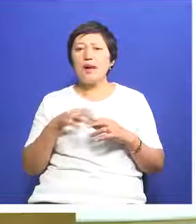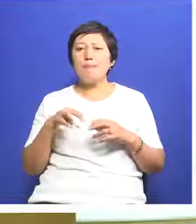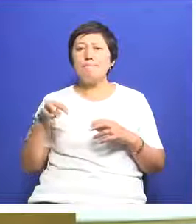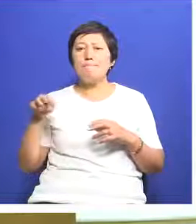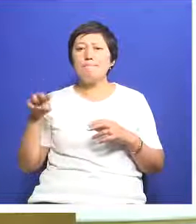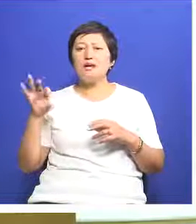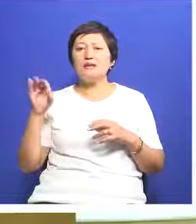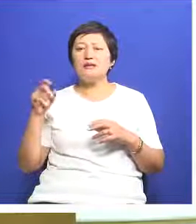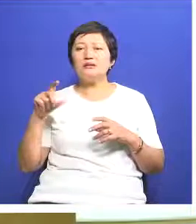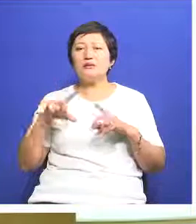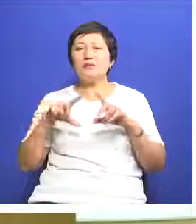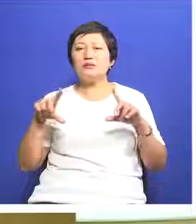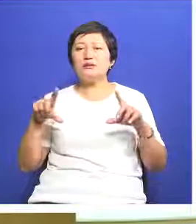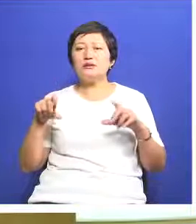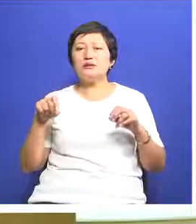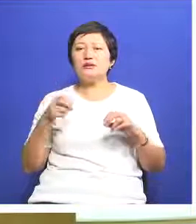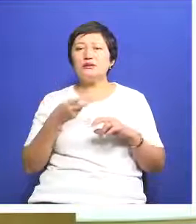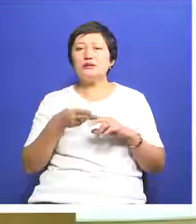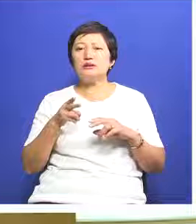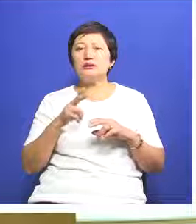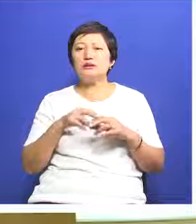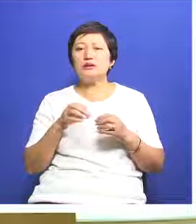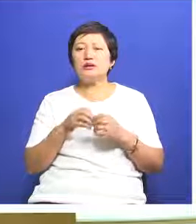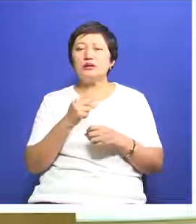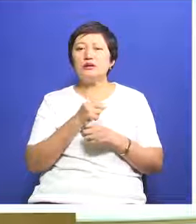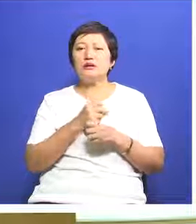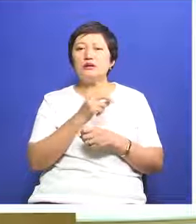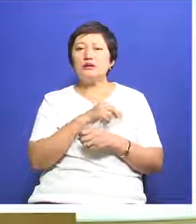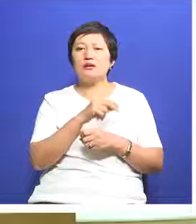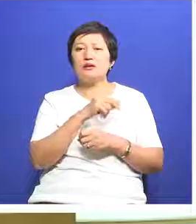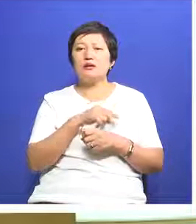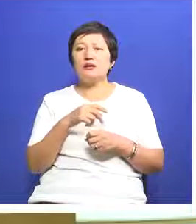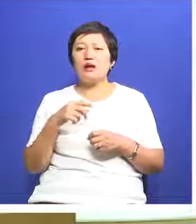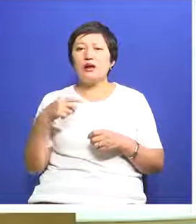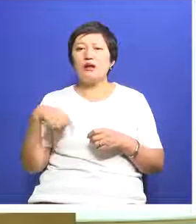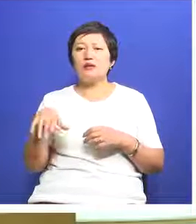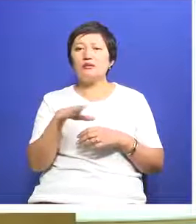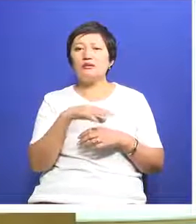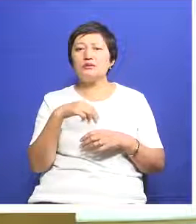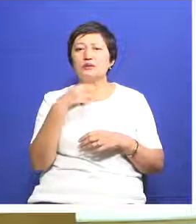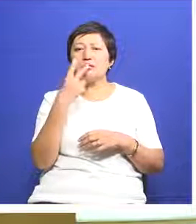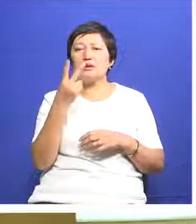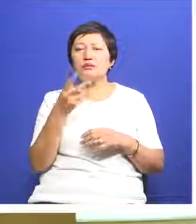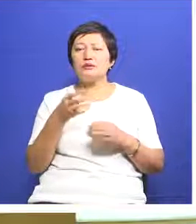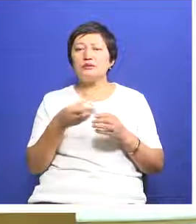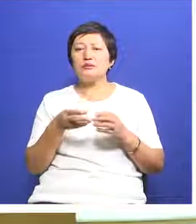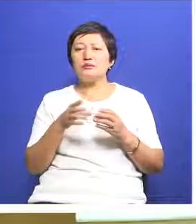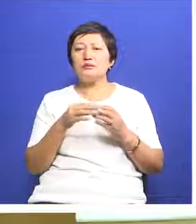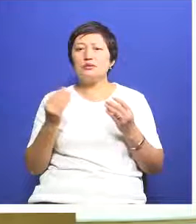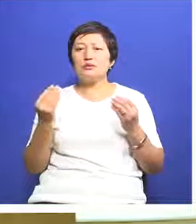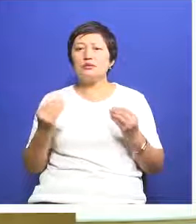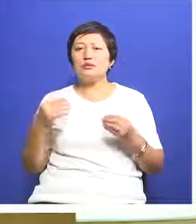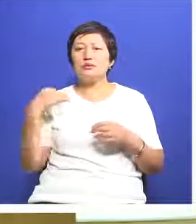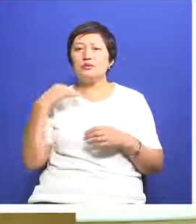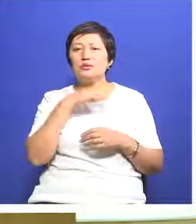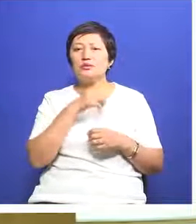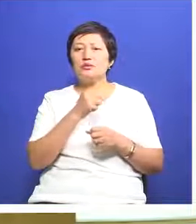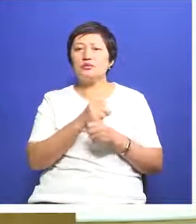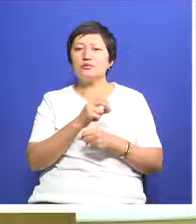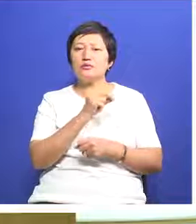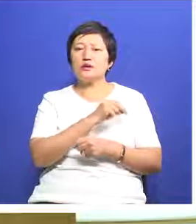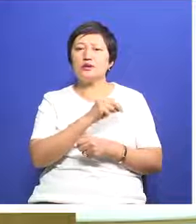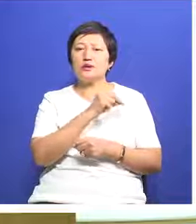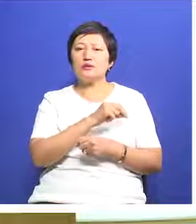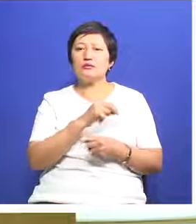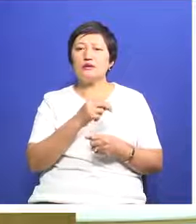мәдениет бөлімінің меншігінде тарихи ескерткіштерінде. Ал енді ол жерге барып көрсеңіздер, бүгінгі таңда ол жерде көптеген жұмыстар атқарылып